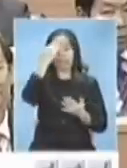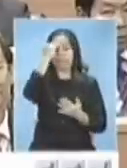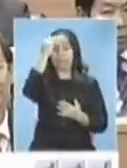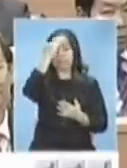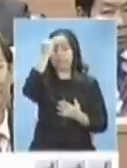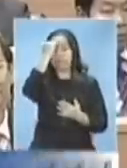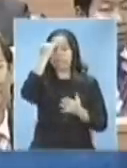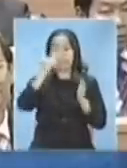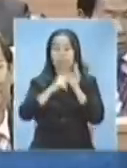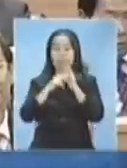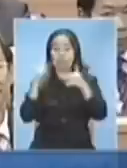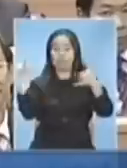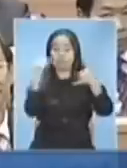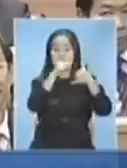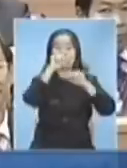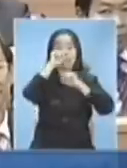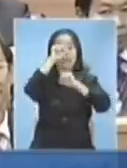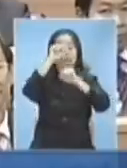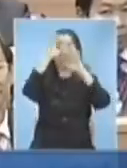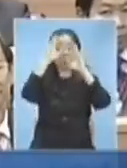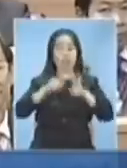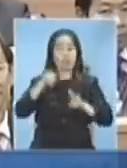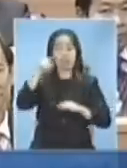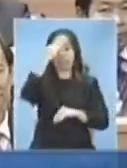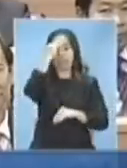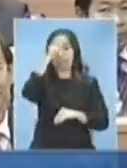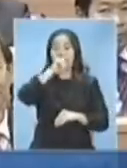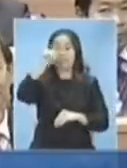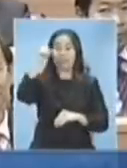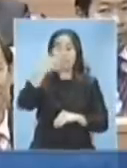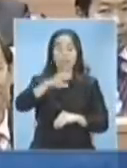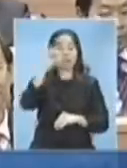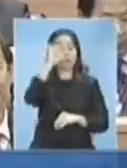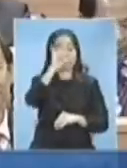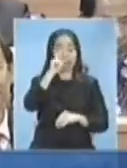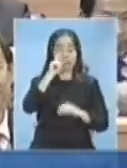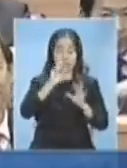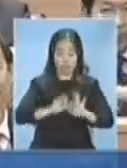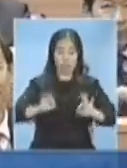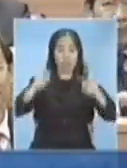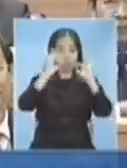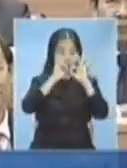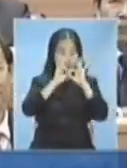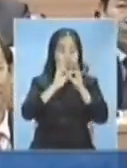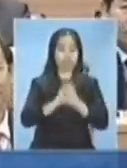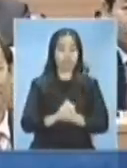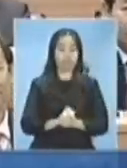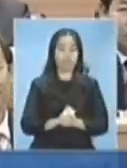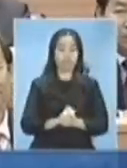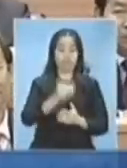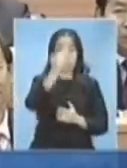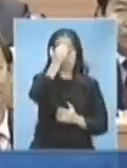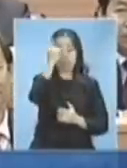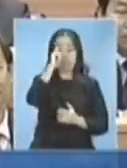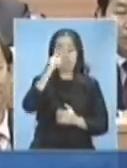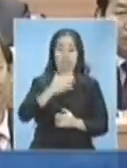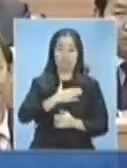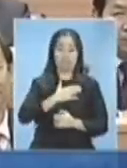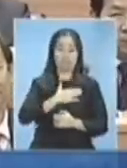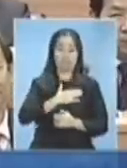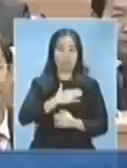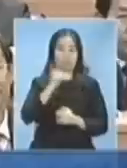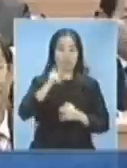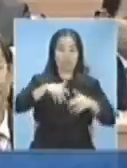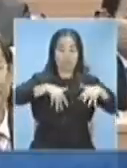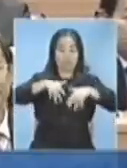ไมเขาถึงมีประกาศเช่นนี้ออกมาสิ่งนี้เป็นสิ่งสำคัญนะคะเพราะดิฉันเองในฐานะที่เป็นประ